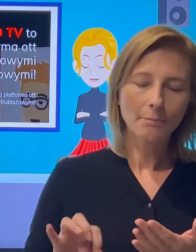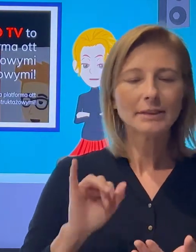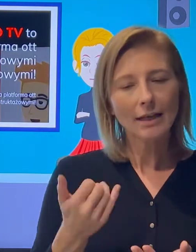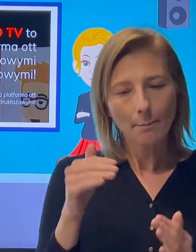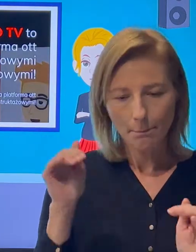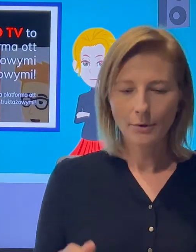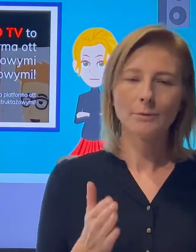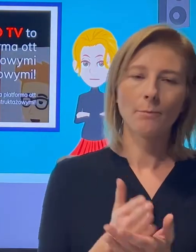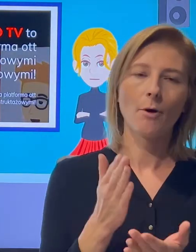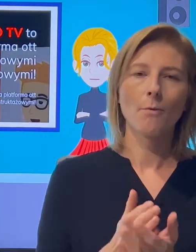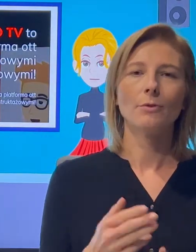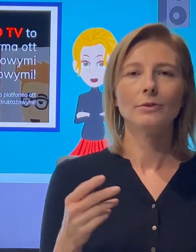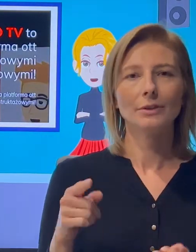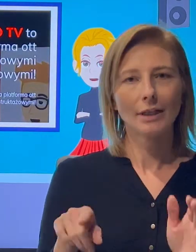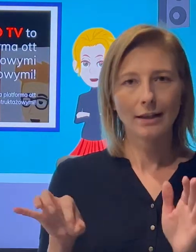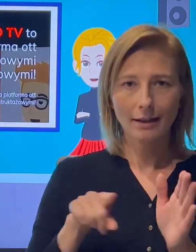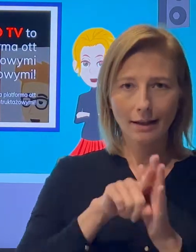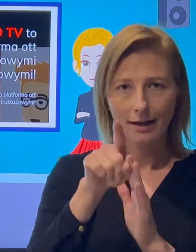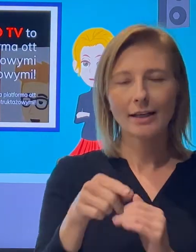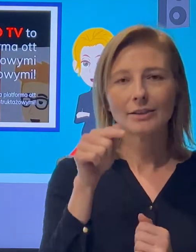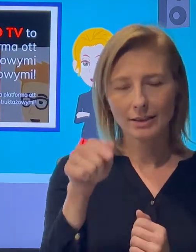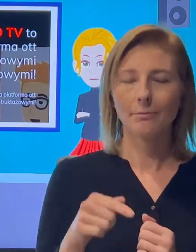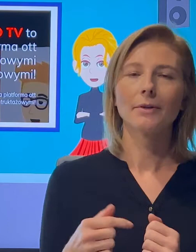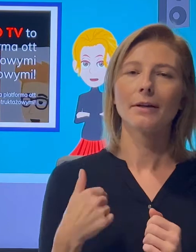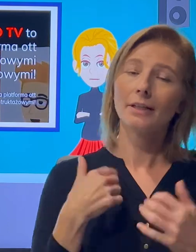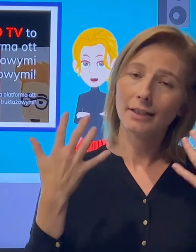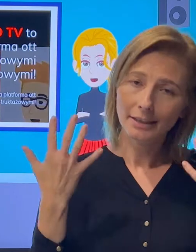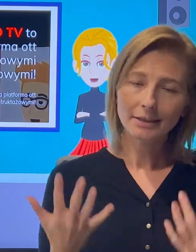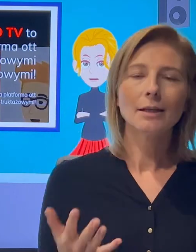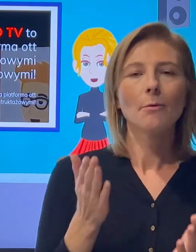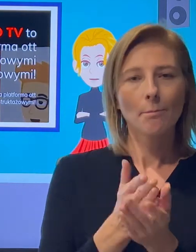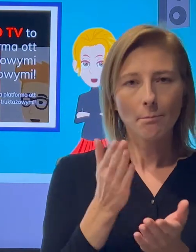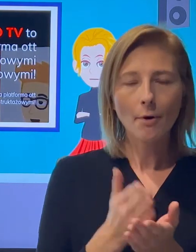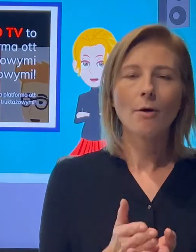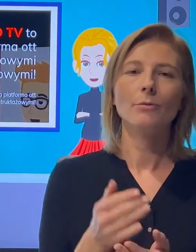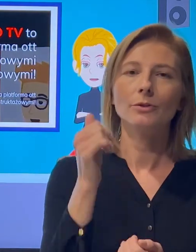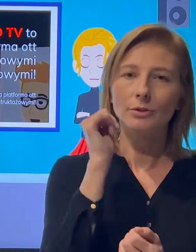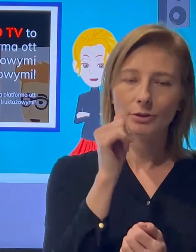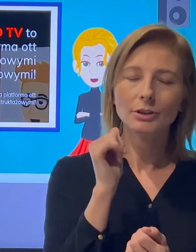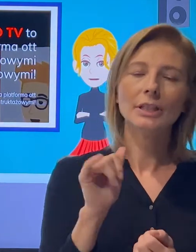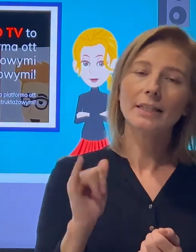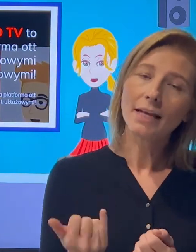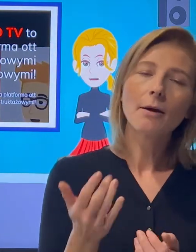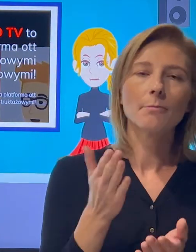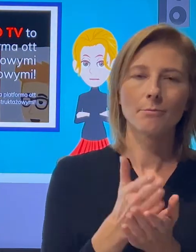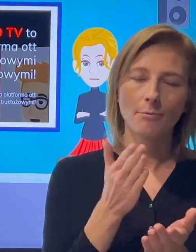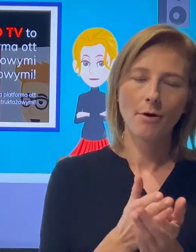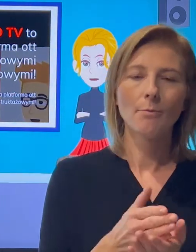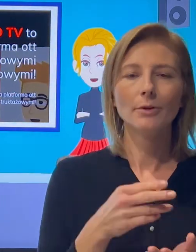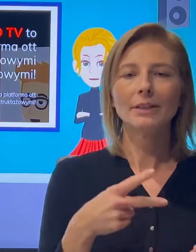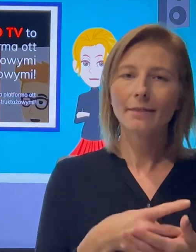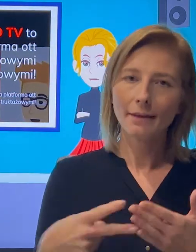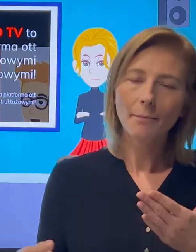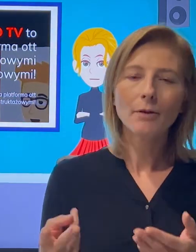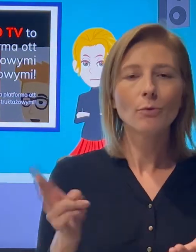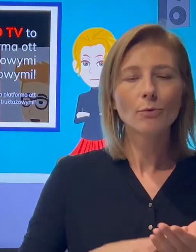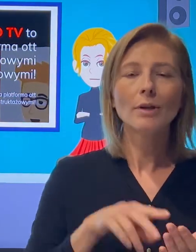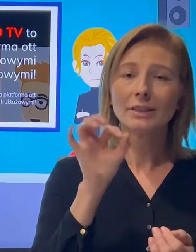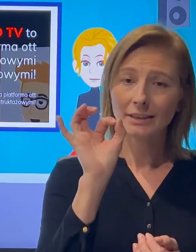instruktażowych filmikach. Z chęcią pomożemy i będziemy starać się na bieżąco rozwijać naszą platformę o tematy, które